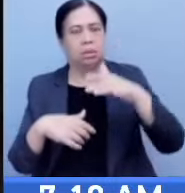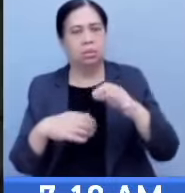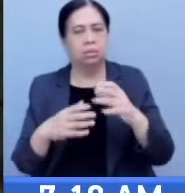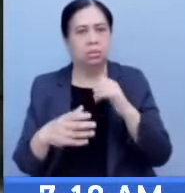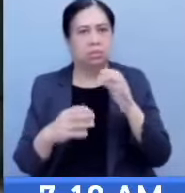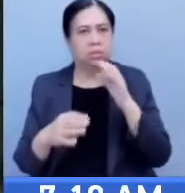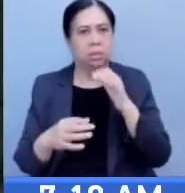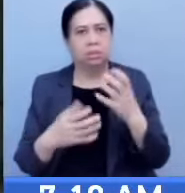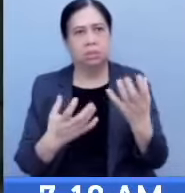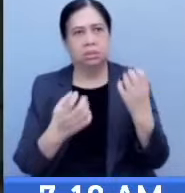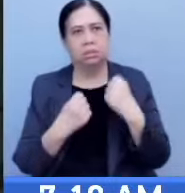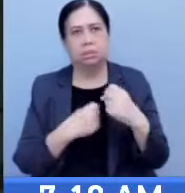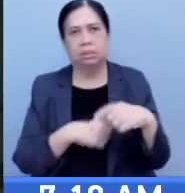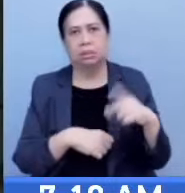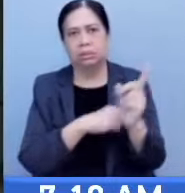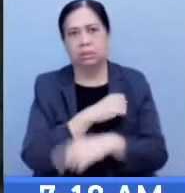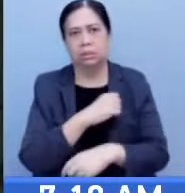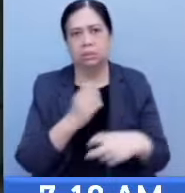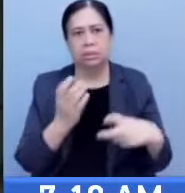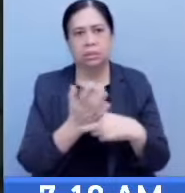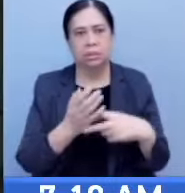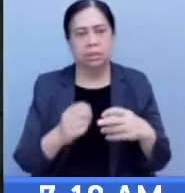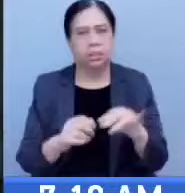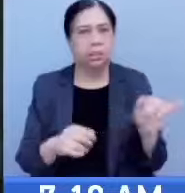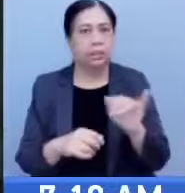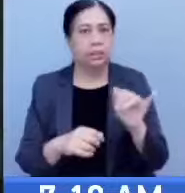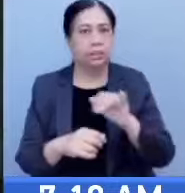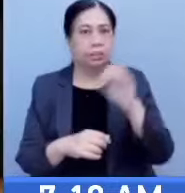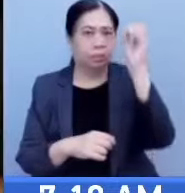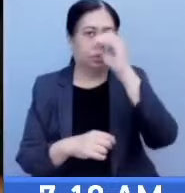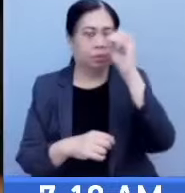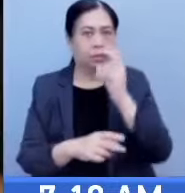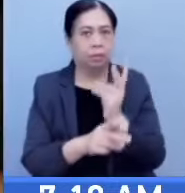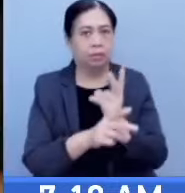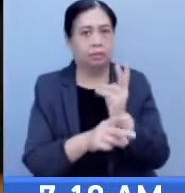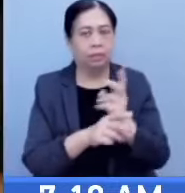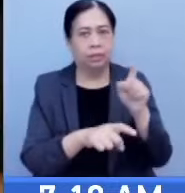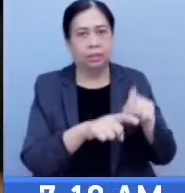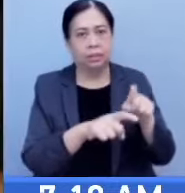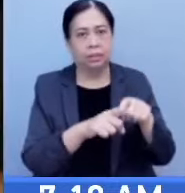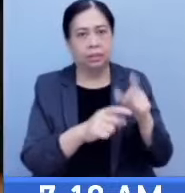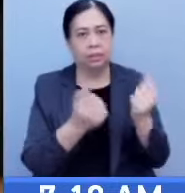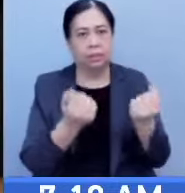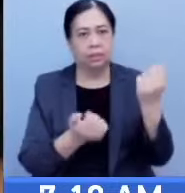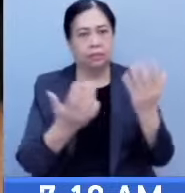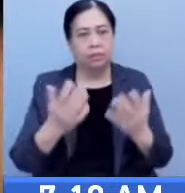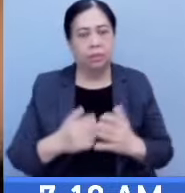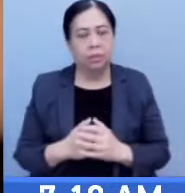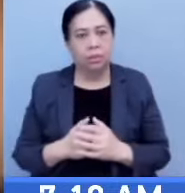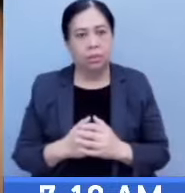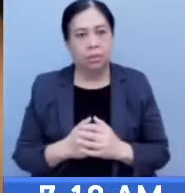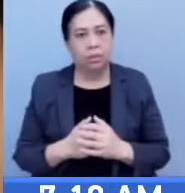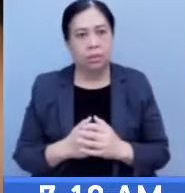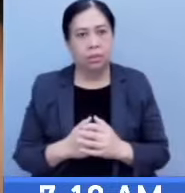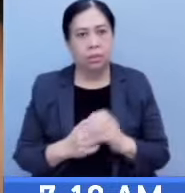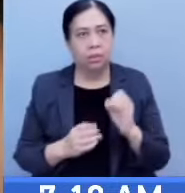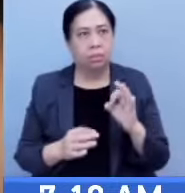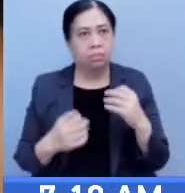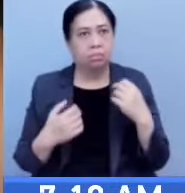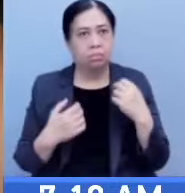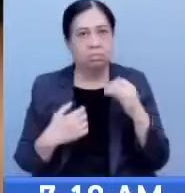ticket. Ganyan din ang pananaw ng van rental driver na Cylinder. Pagka nagkaroon ng ganyang